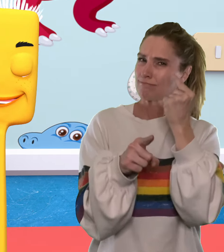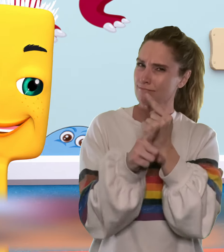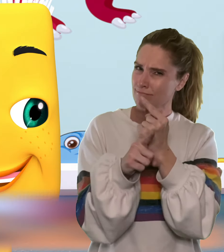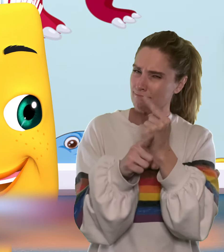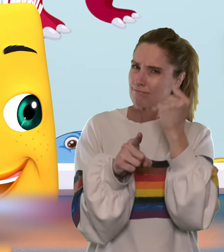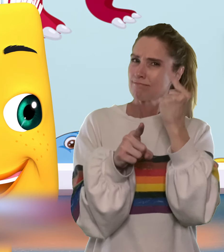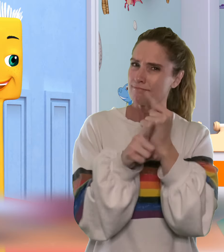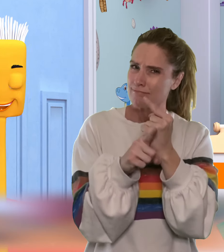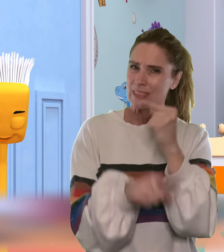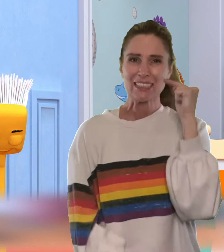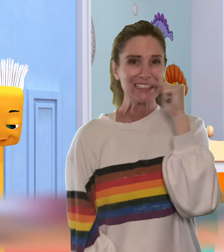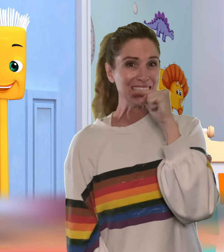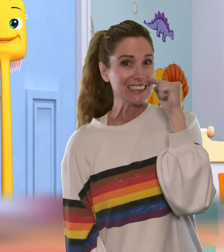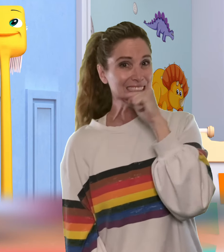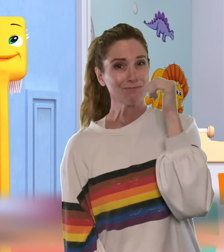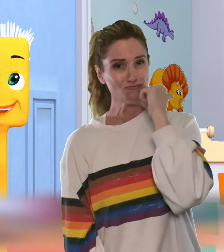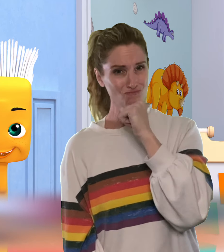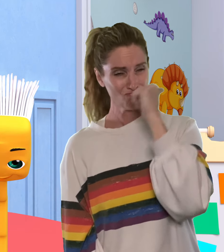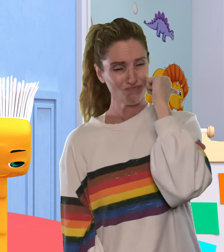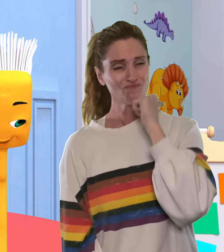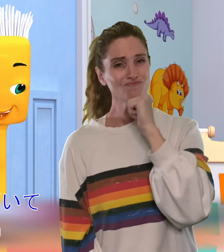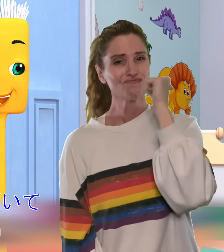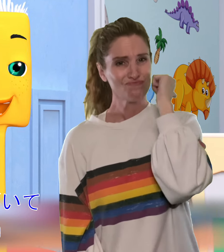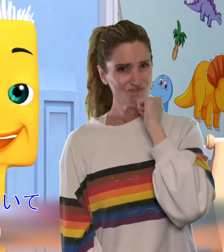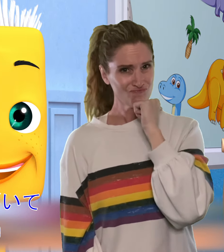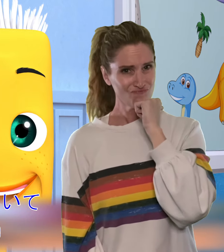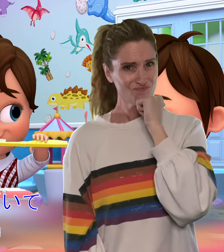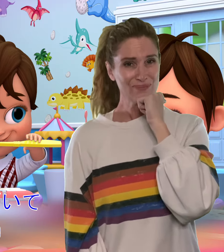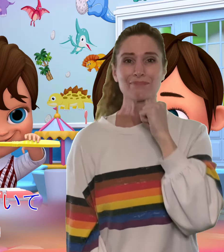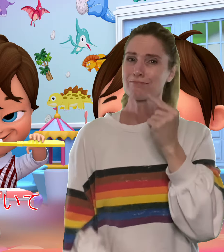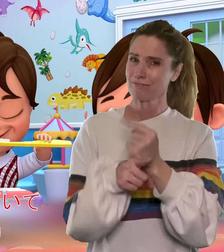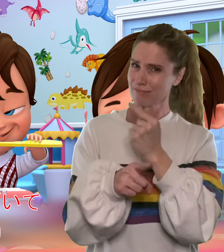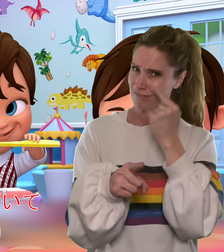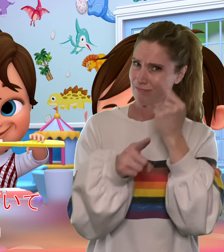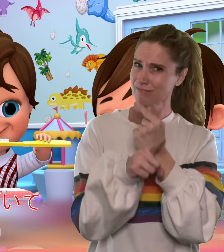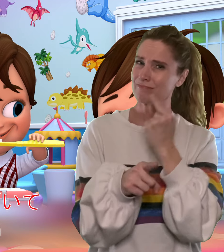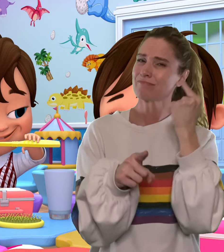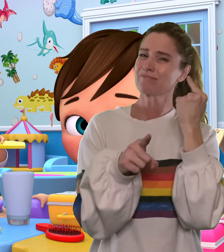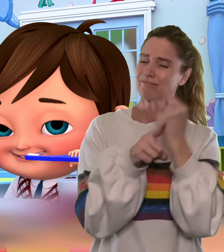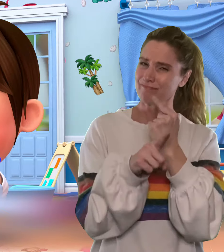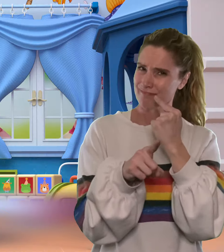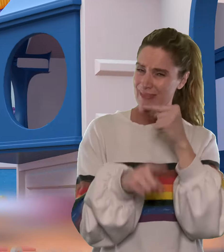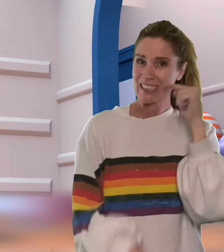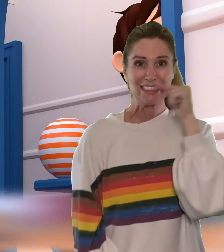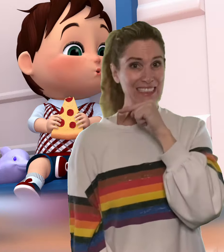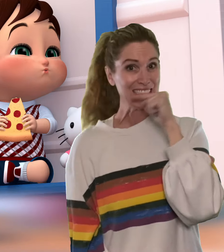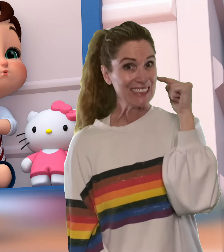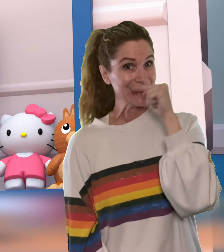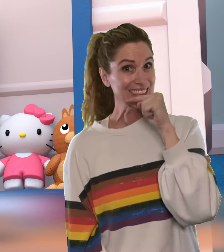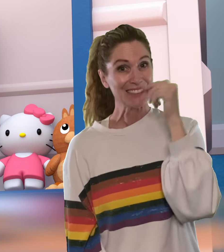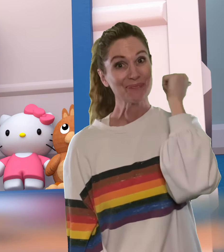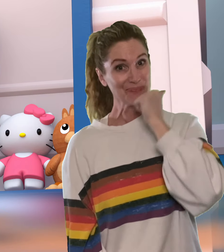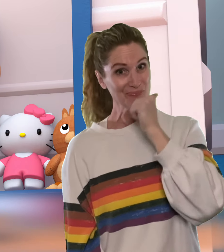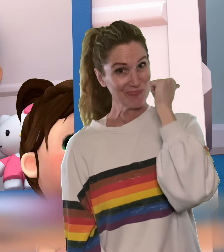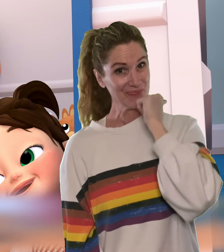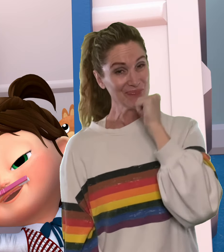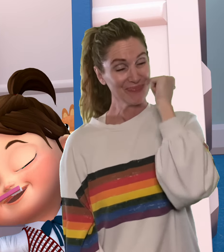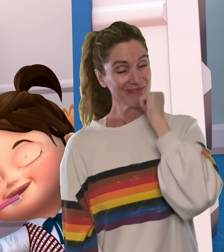て毎日ねちゃんとちゃんと磨いて毎日